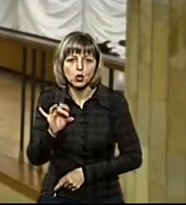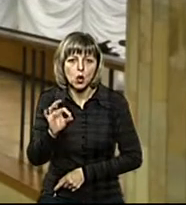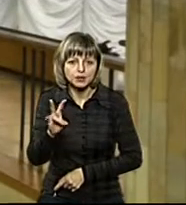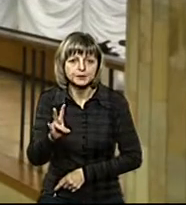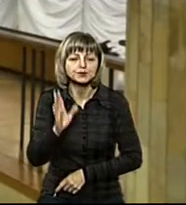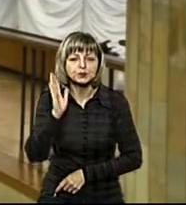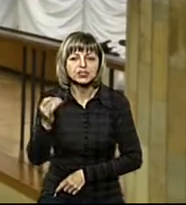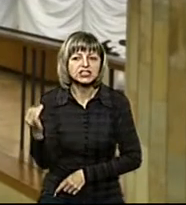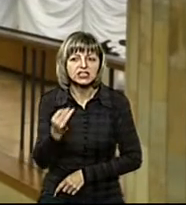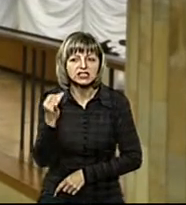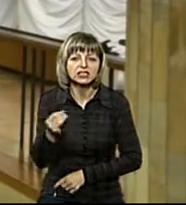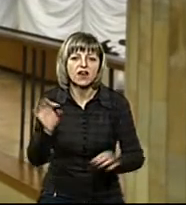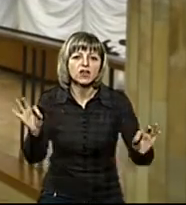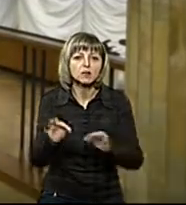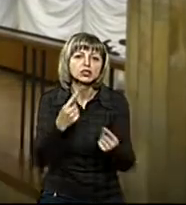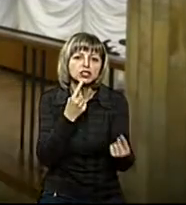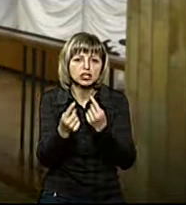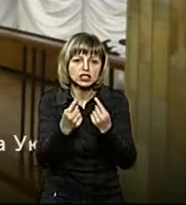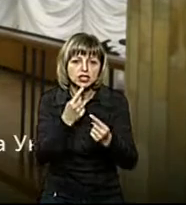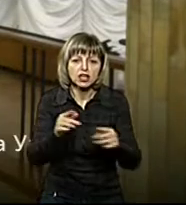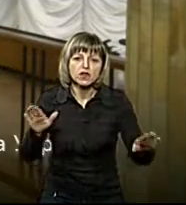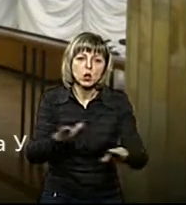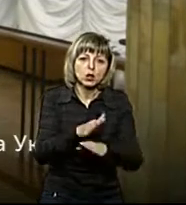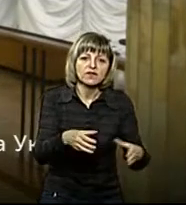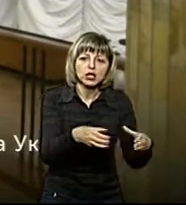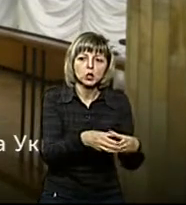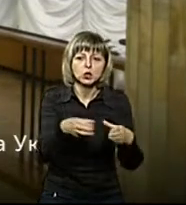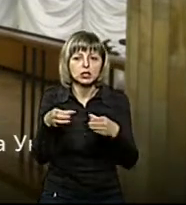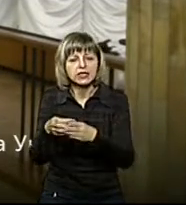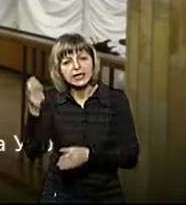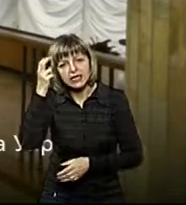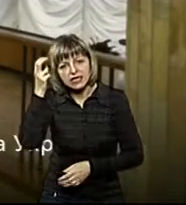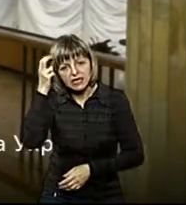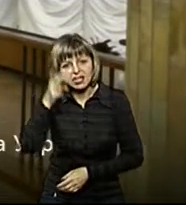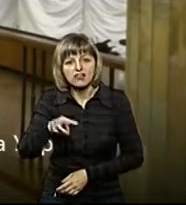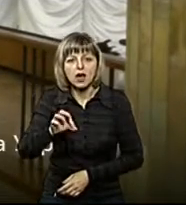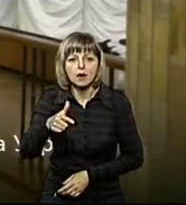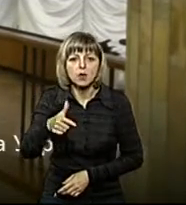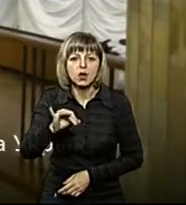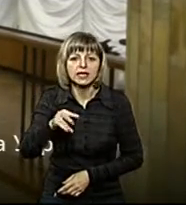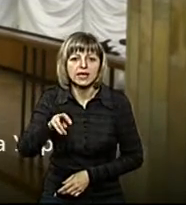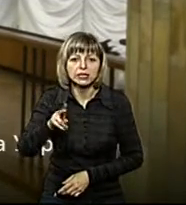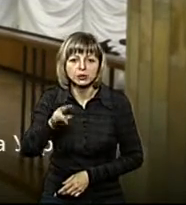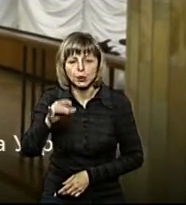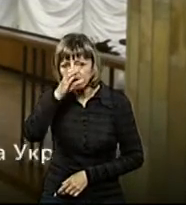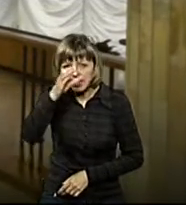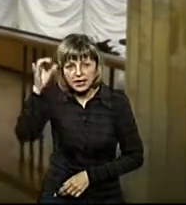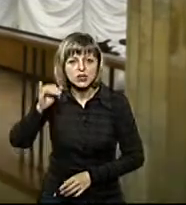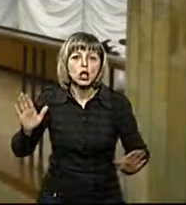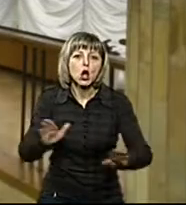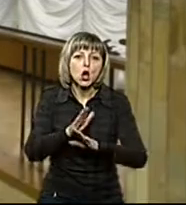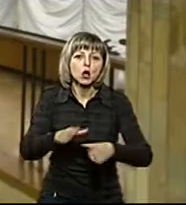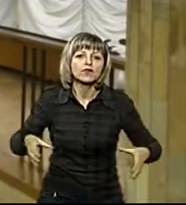дуже цікавий музичний діалог хорових колективів Києво-Могилянської академії «Почайна» і хорового